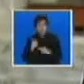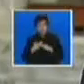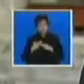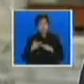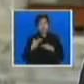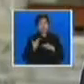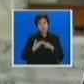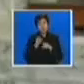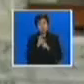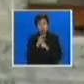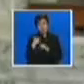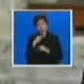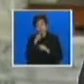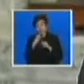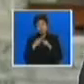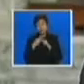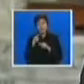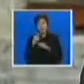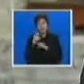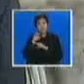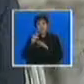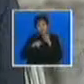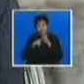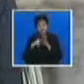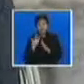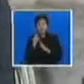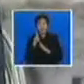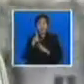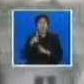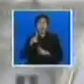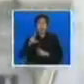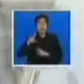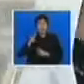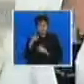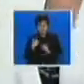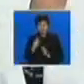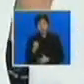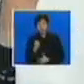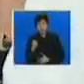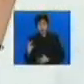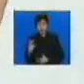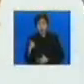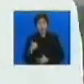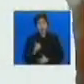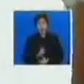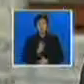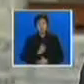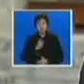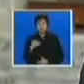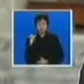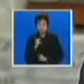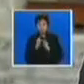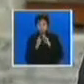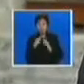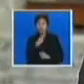ก่มีสุขค่ะ นีน่ากุณดาค่ะ และกะละแมพัชรศรีจมาศค่ะวันนี้พวกเรา4คนนะคะรู้สึกเป็นเกียรติอย่างยิ่งค่ะที่ได้มาพูดคุ